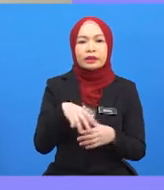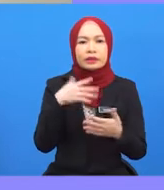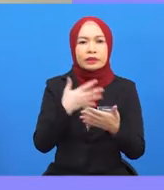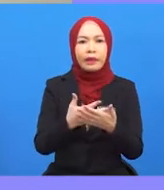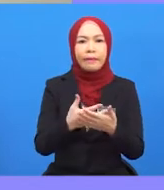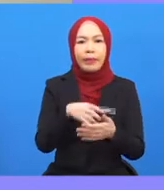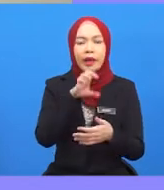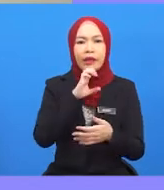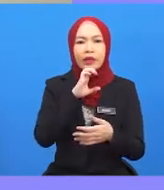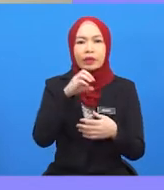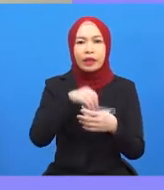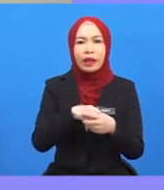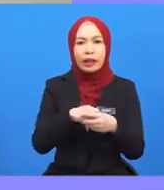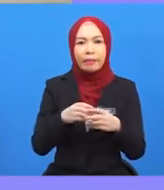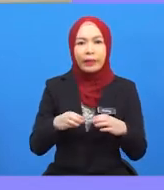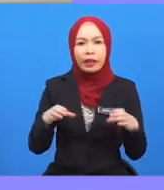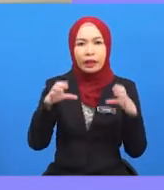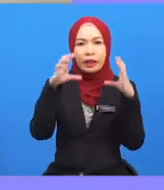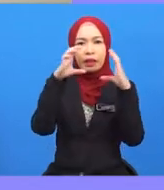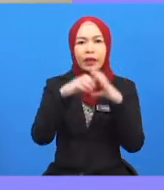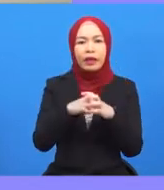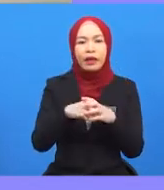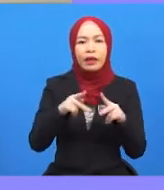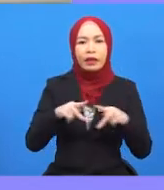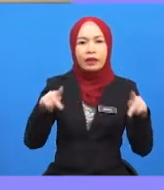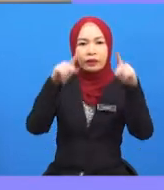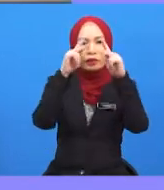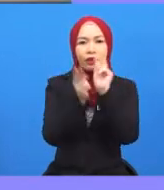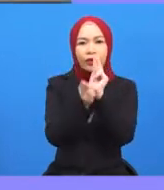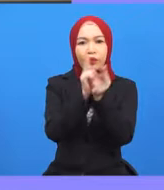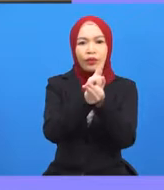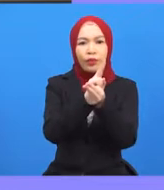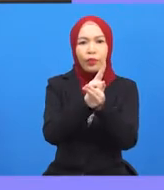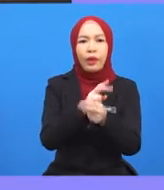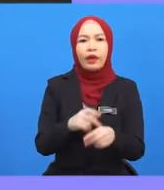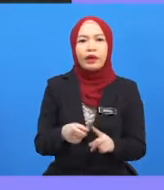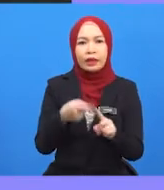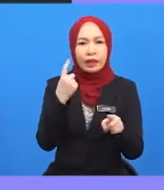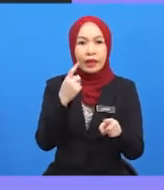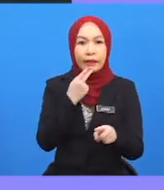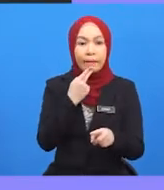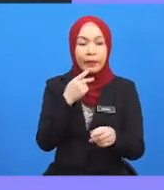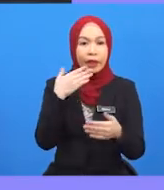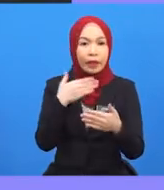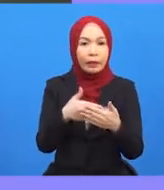pun berubah daripada merah jambu kepada tidak berwarna.